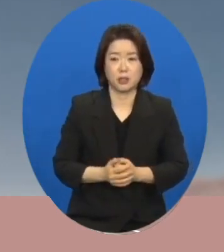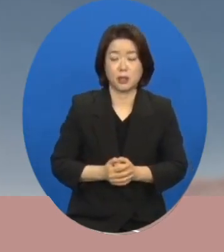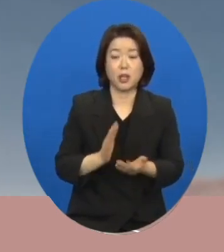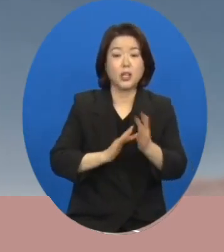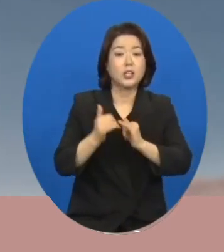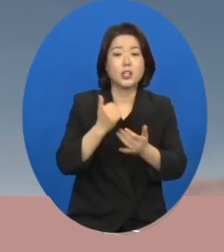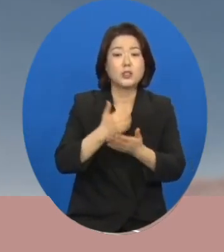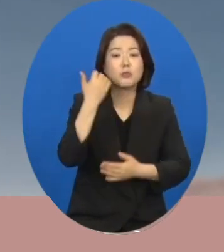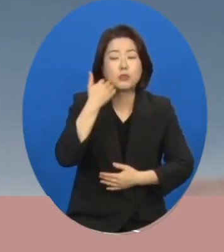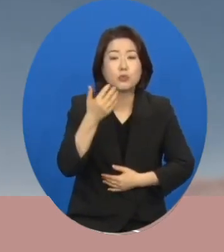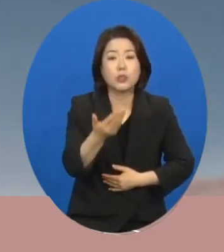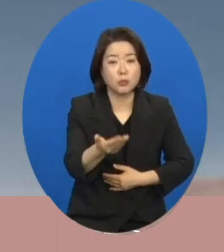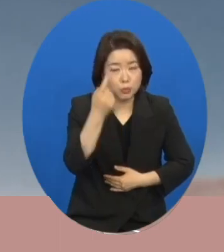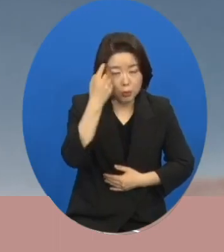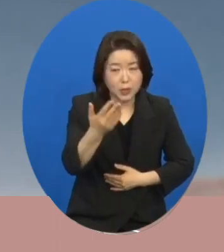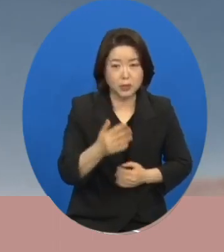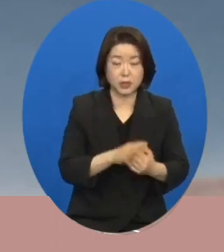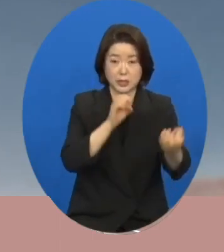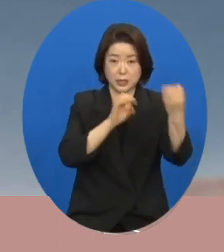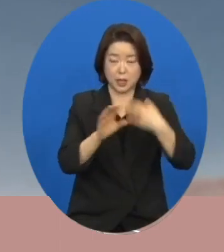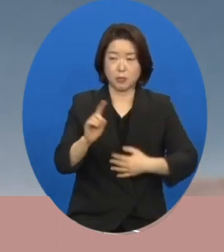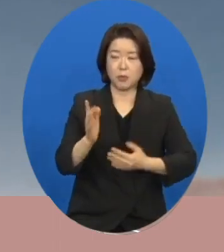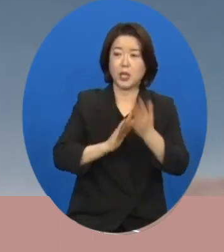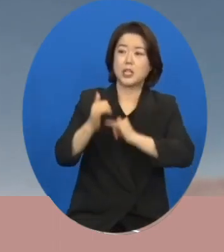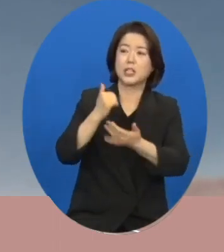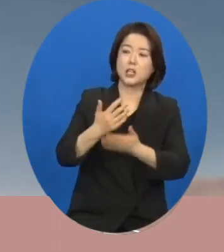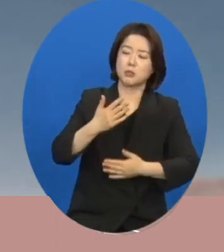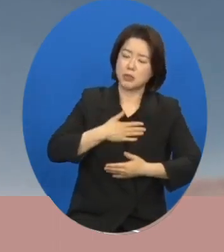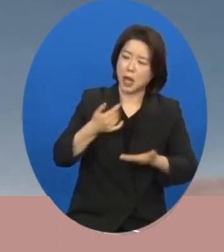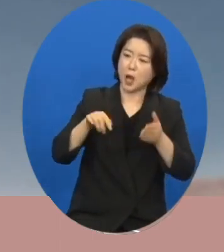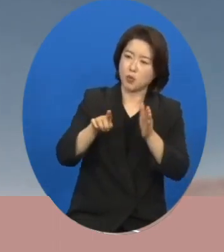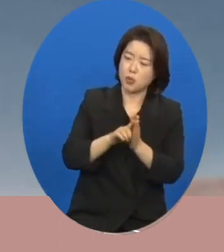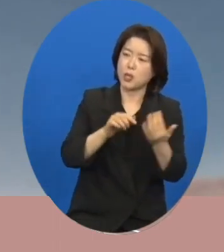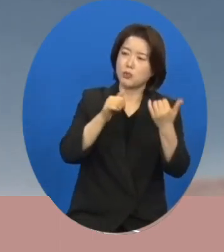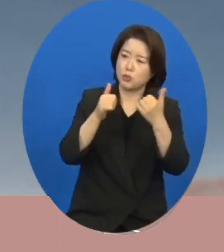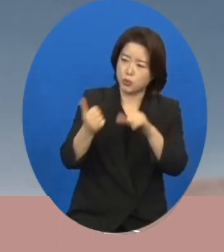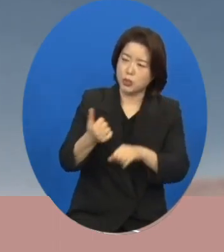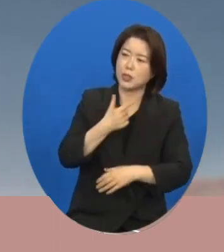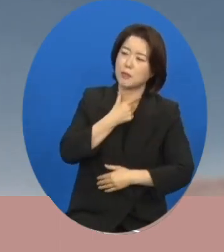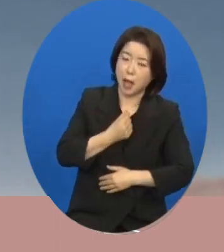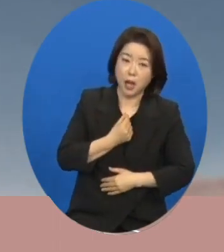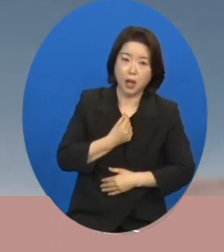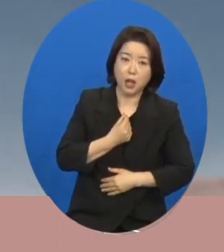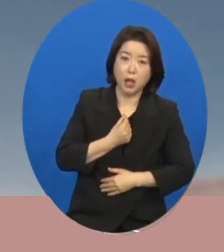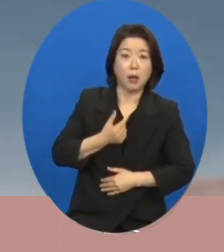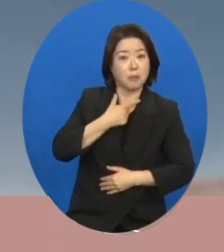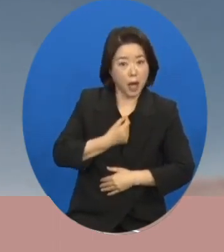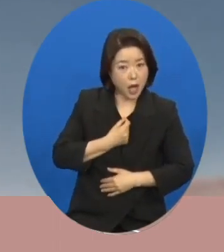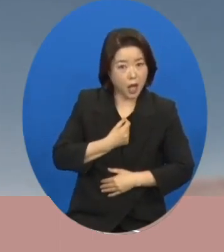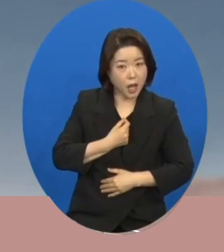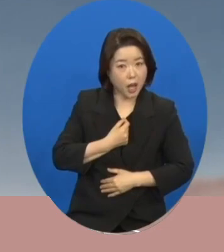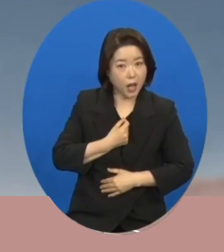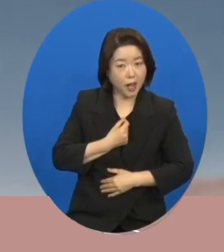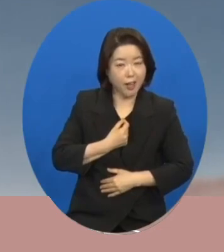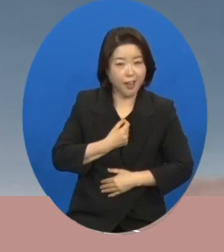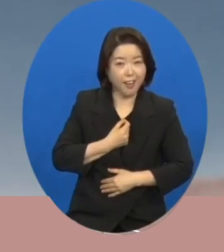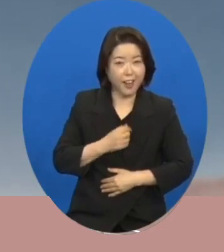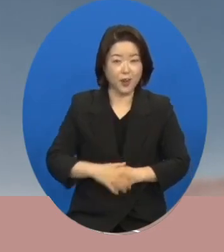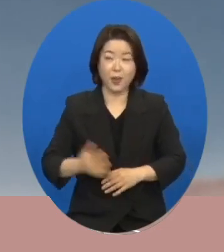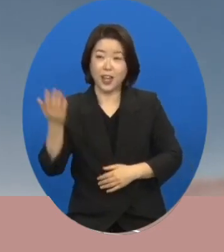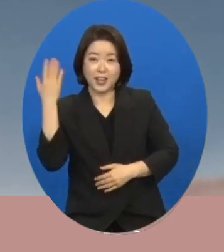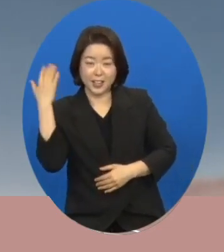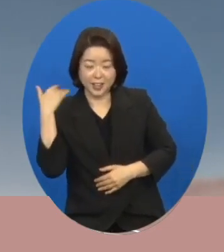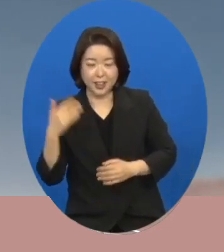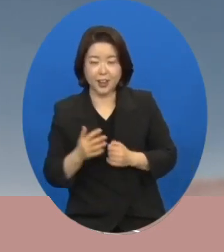죽으셨기를 바랍니다 이렇게 얘기를 하시는 거예요 죽으셨기를 바랍니다 존 웨슬리가 풍랑 만났을 때